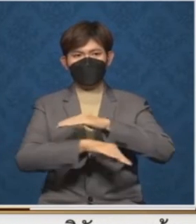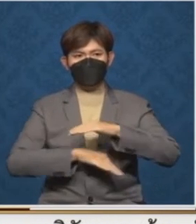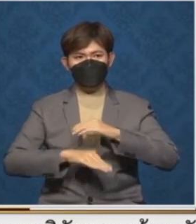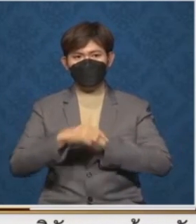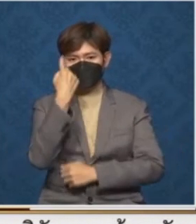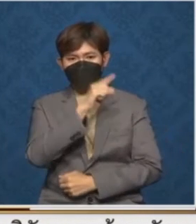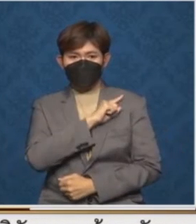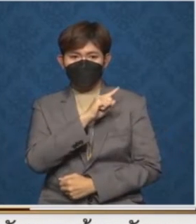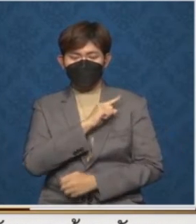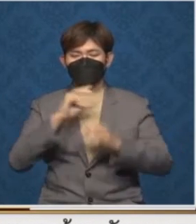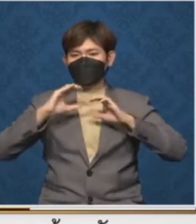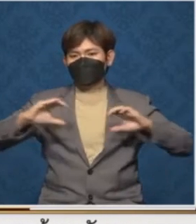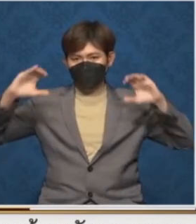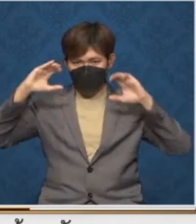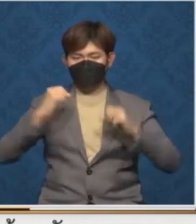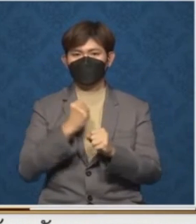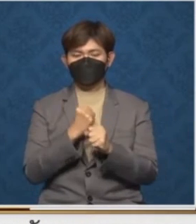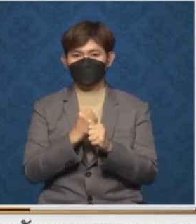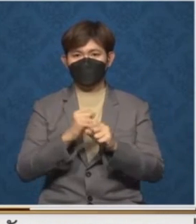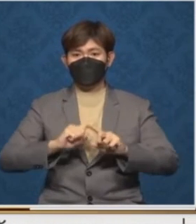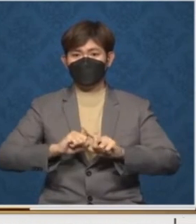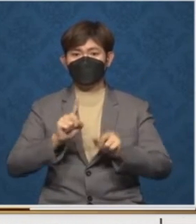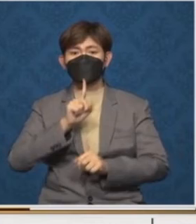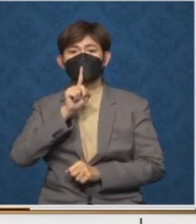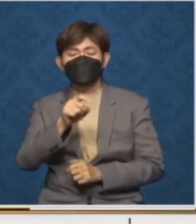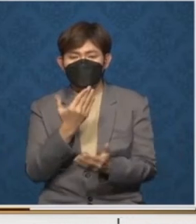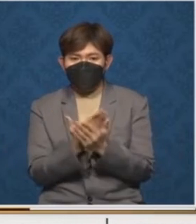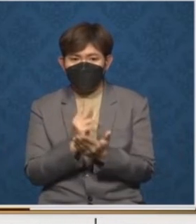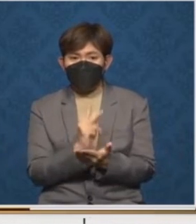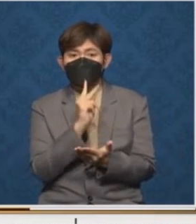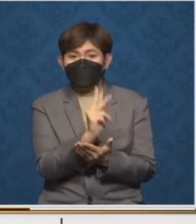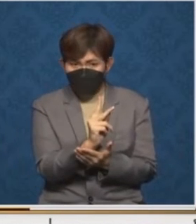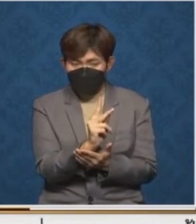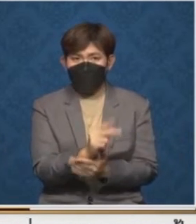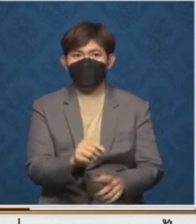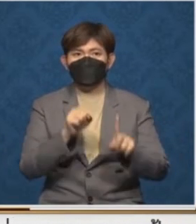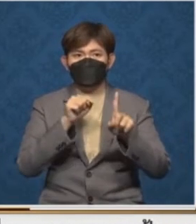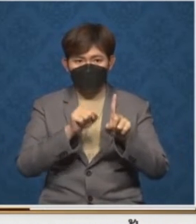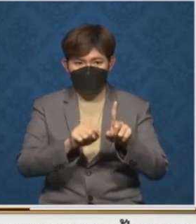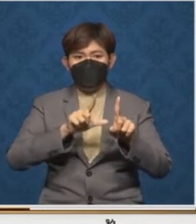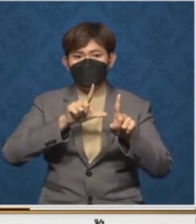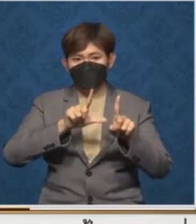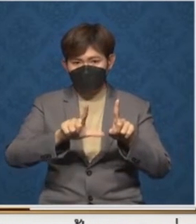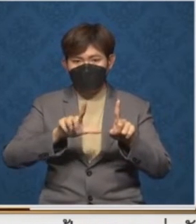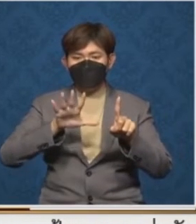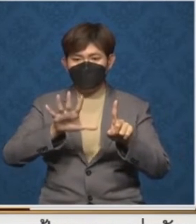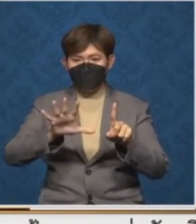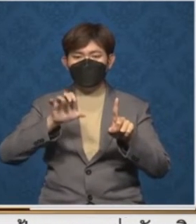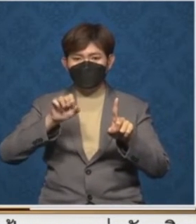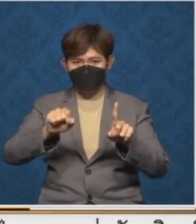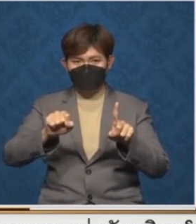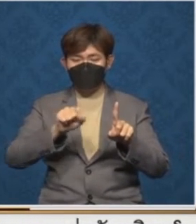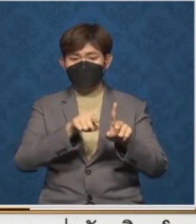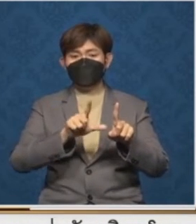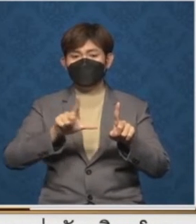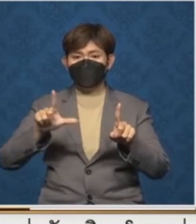ลนค่าแงขนต่ำล่ออยู่ 300 นะครับแล้วตอนนี้คนกตกงานเข้ากไปอ๋ามาแงจมูกกันครับอันนี้ค